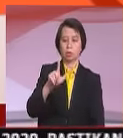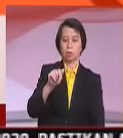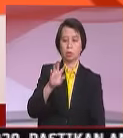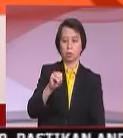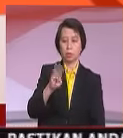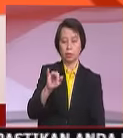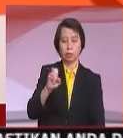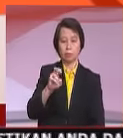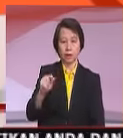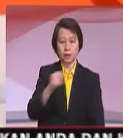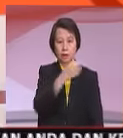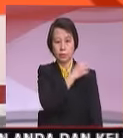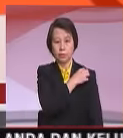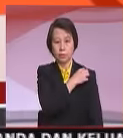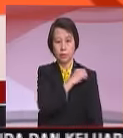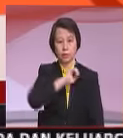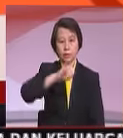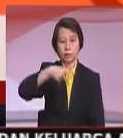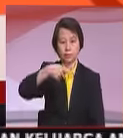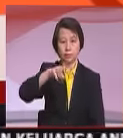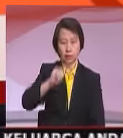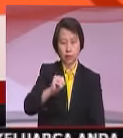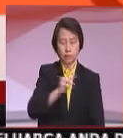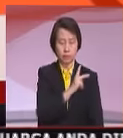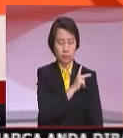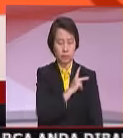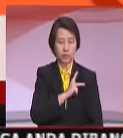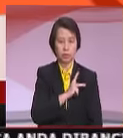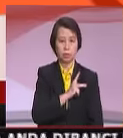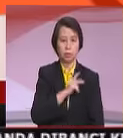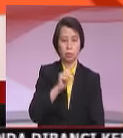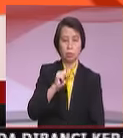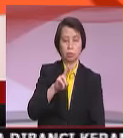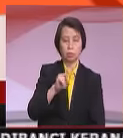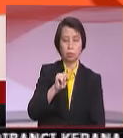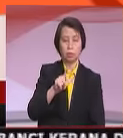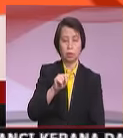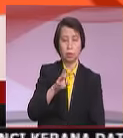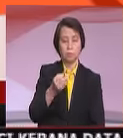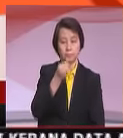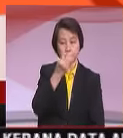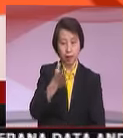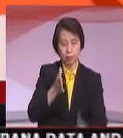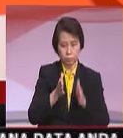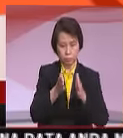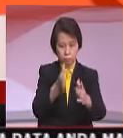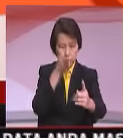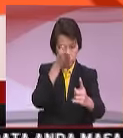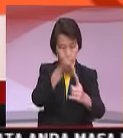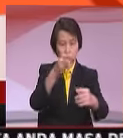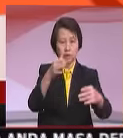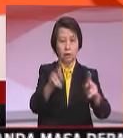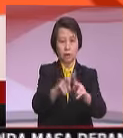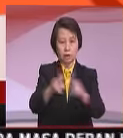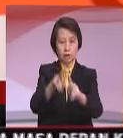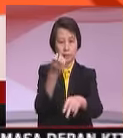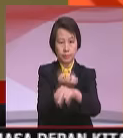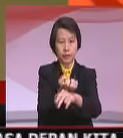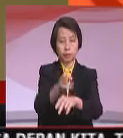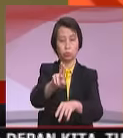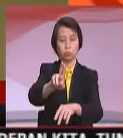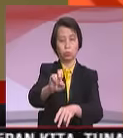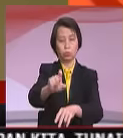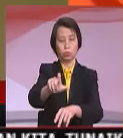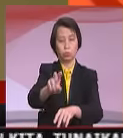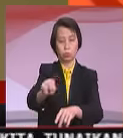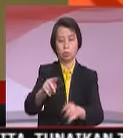Pegawai Pertahanan Awam APM Limbang Kapten Sulaiman Salama memberitahu jalan menuju ke Kampung Bukit Batu Ulu